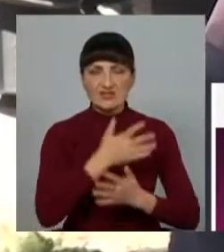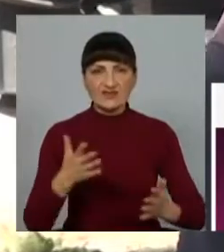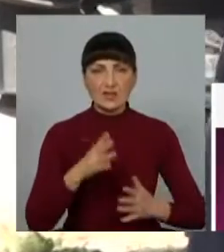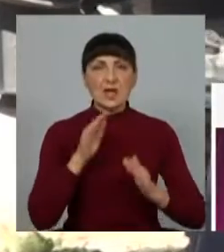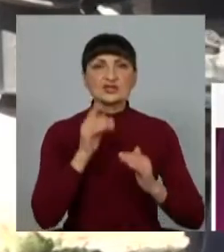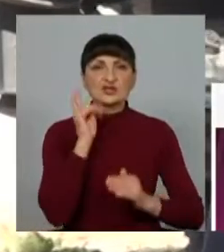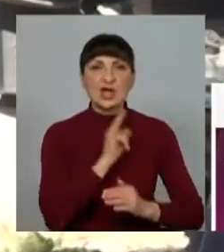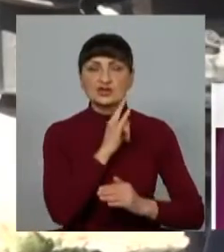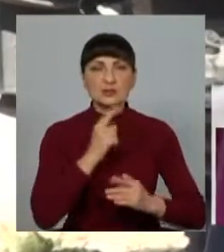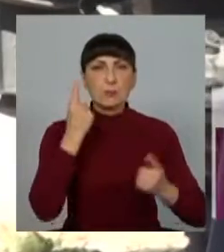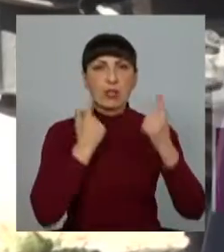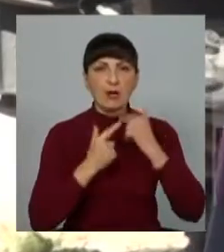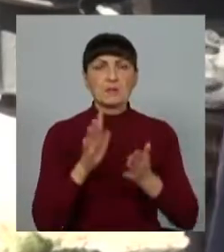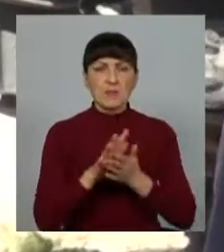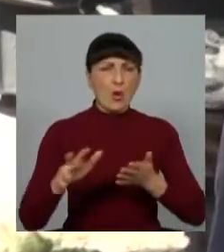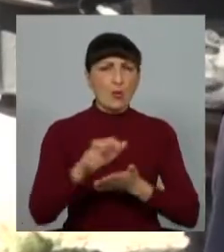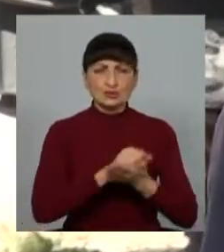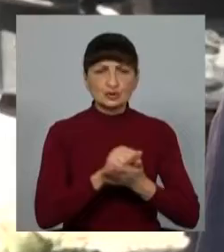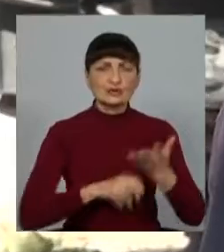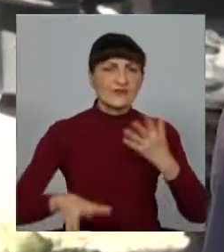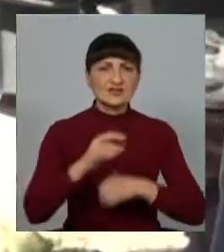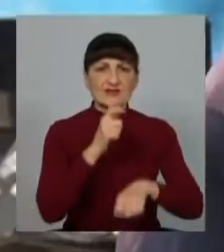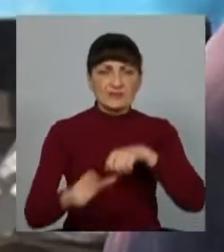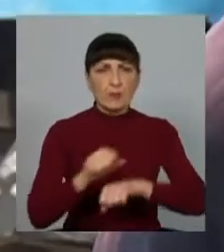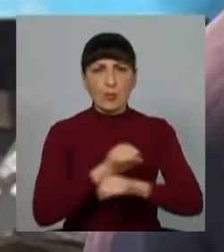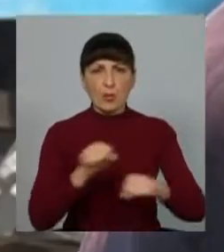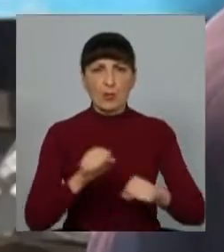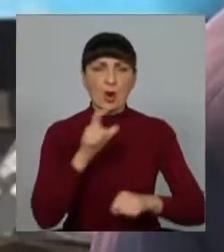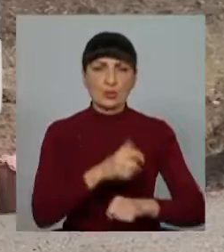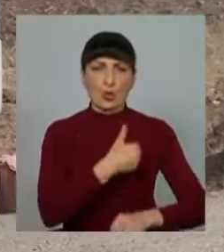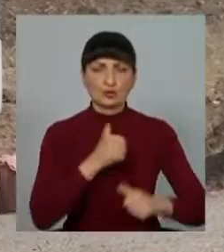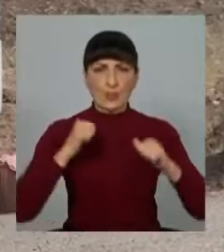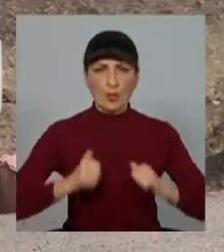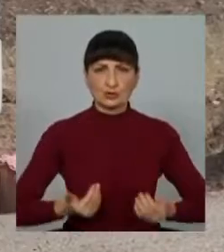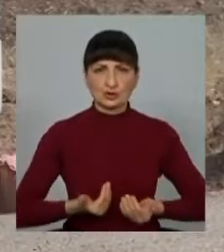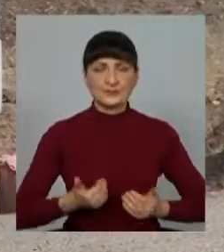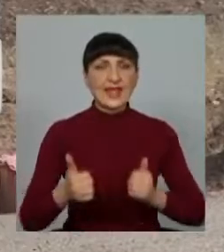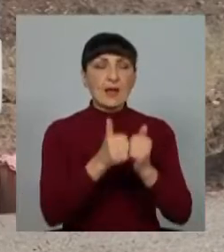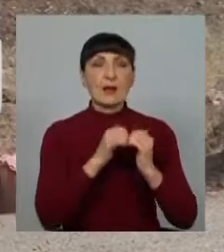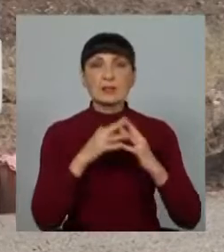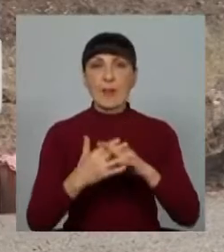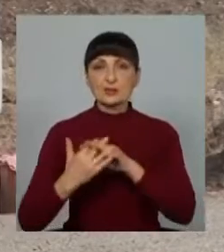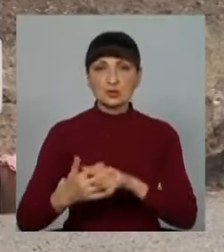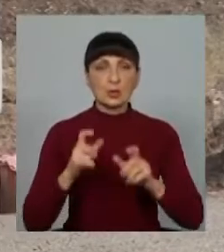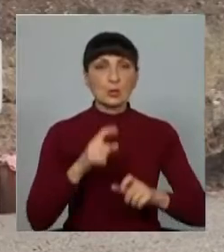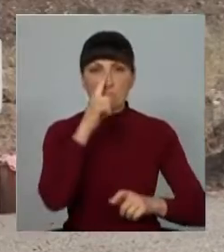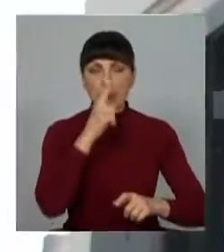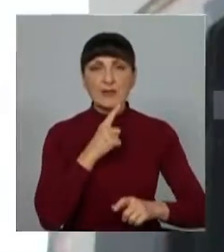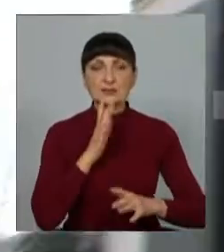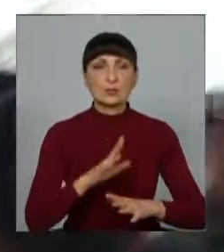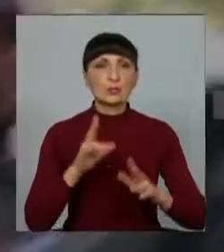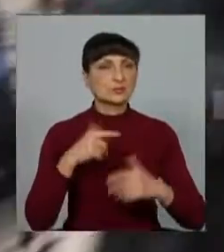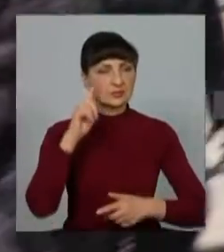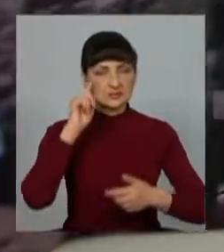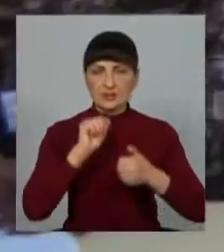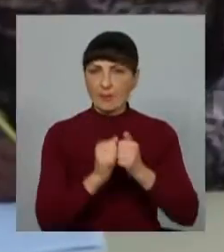как плакали наши женщины. Уничтожьте уже все эти боеприпасы и дайте людям спокойно жить. Для жителей близлежащих поселков предстоящий месяц обещает